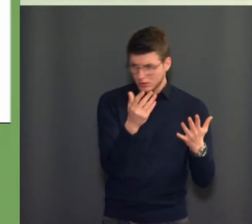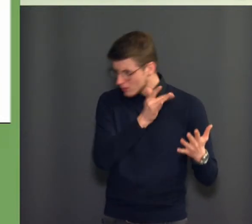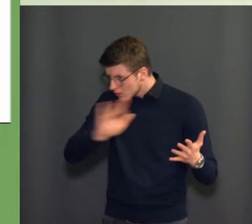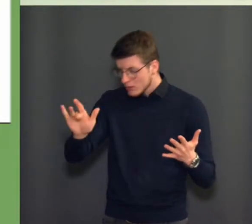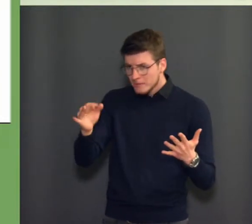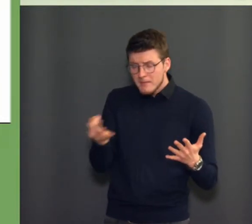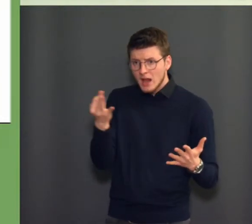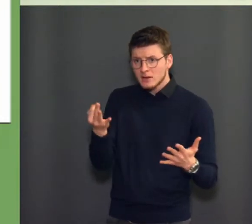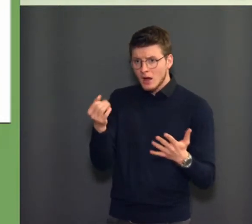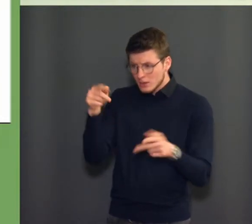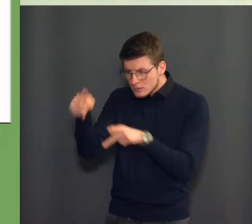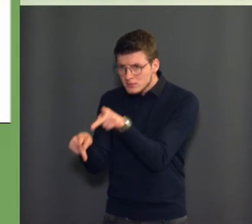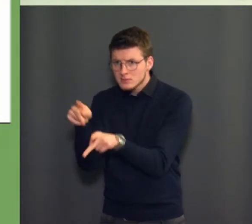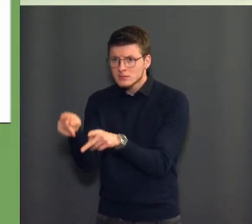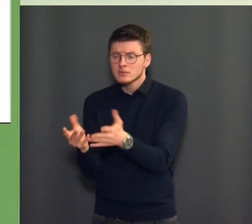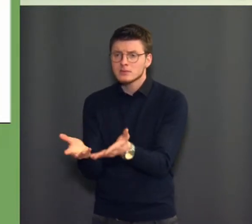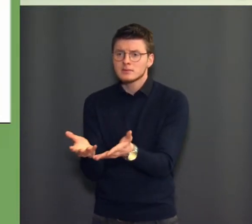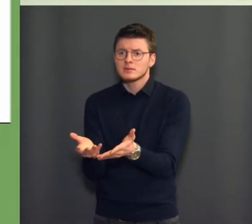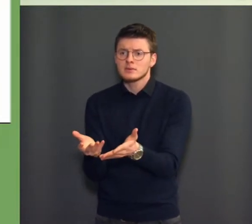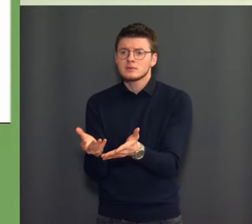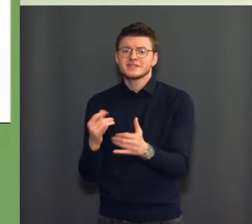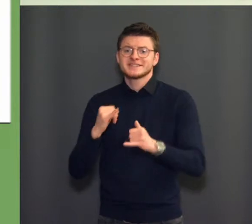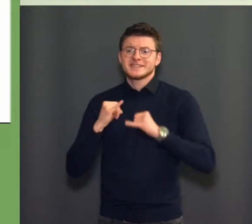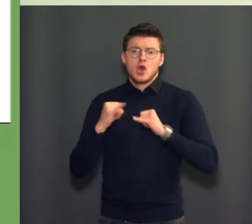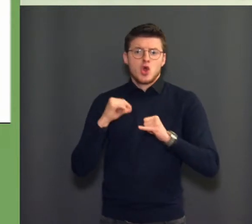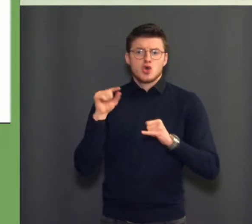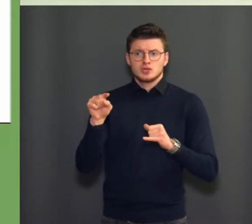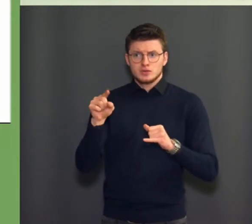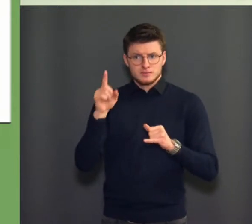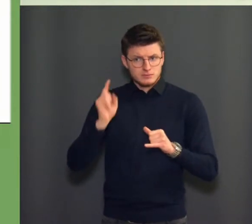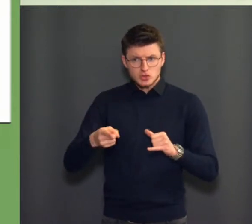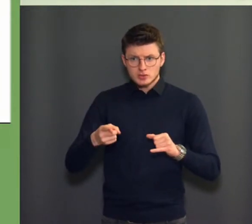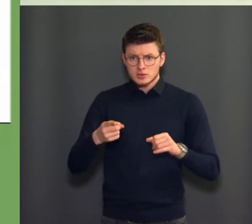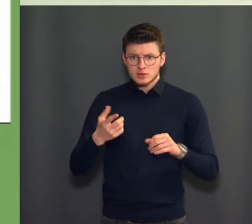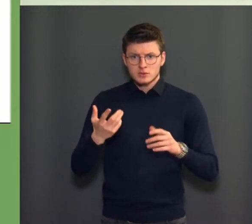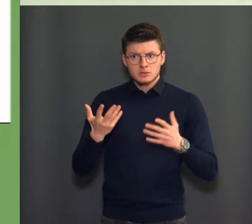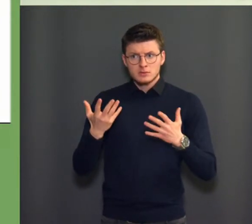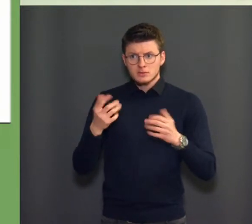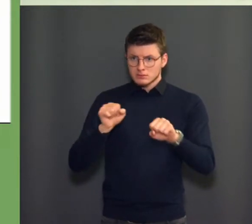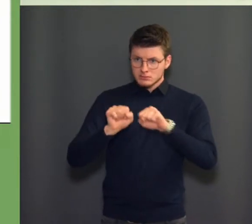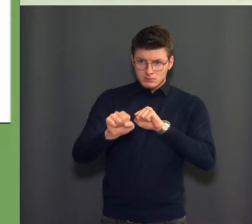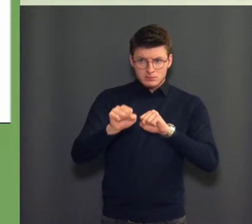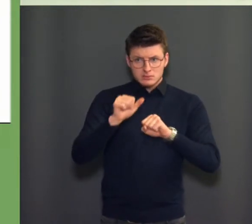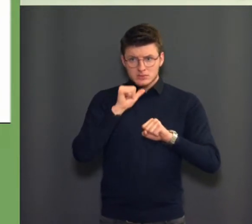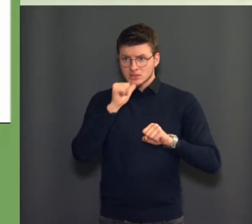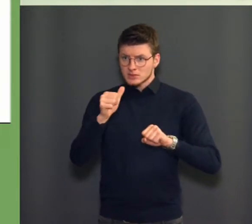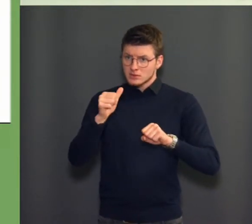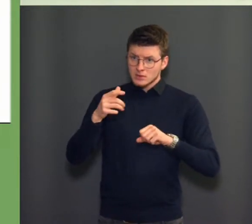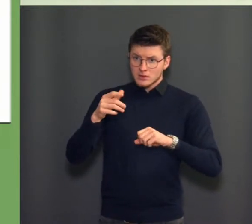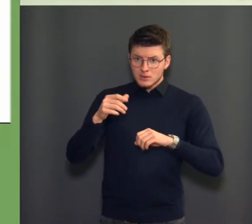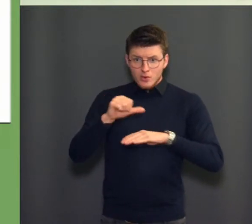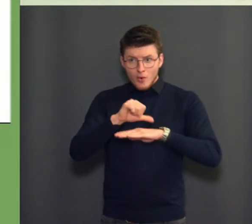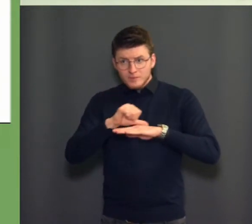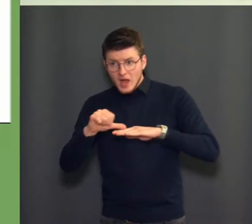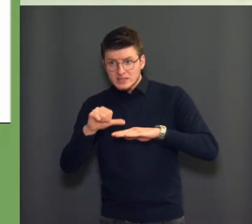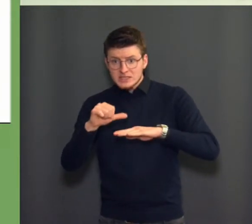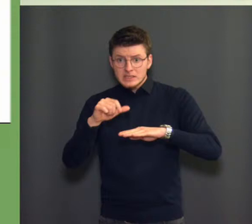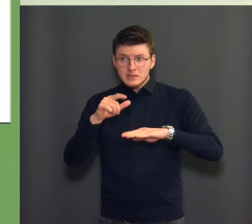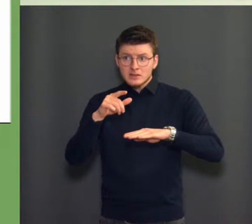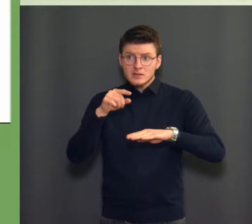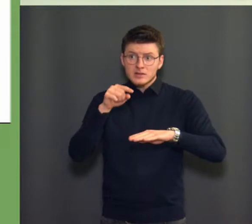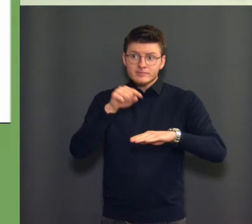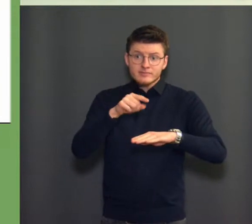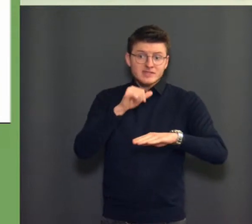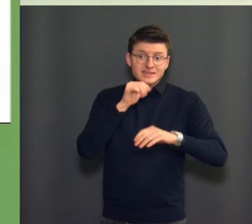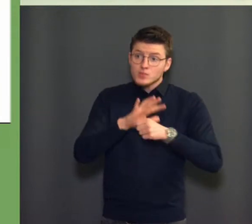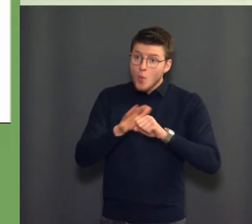moet gaan besparen of terugschroeven op de niet-COVID-zorg. En voor bepaalde ziekenhuizen, en dat is al een tijdje het geval, betekent dat ook dat